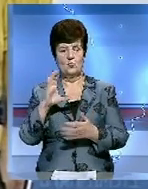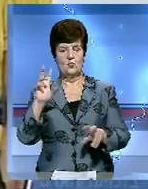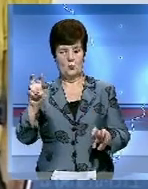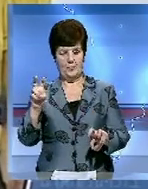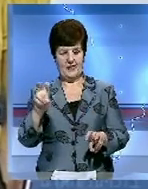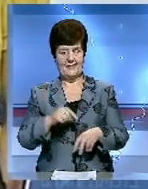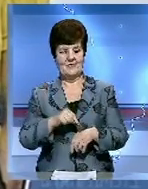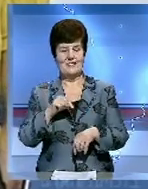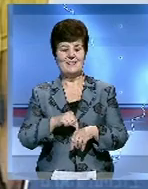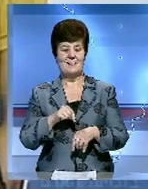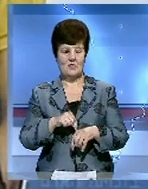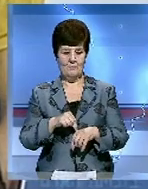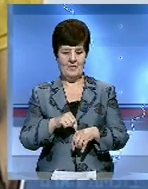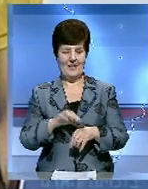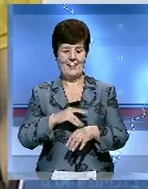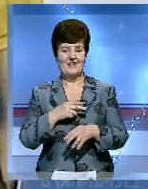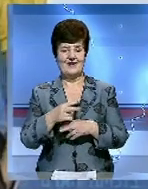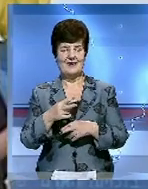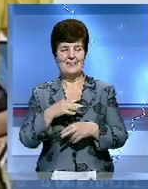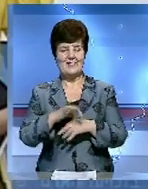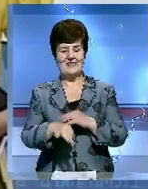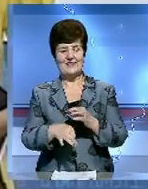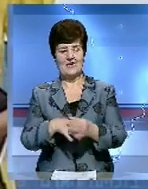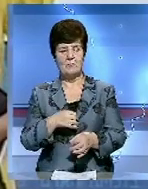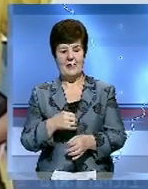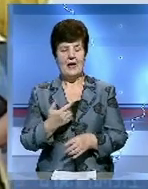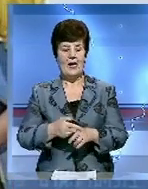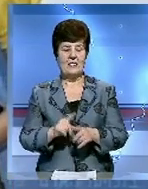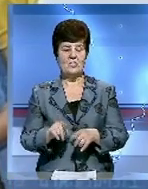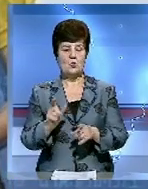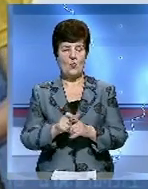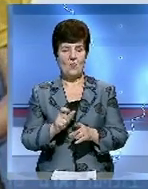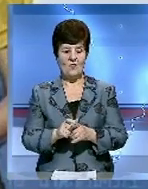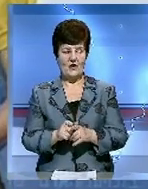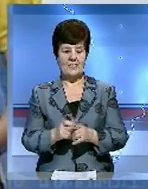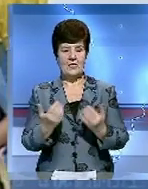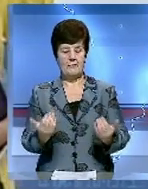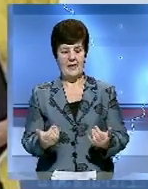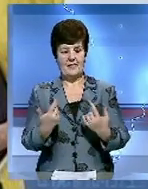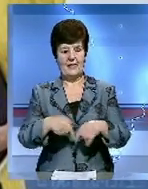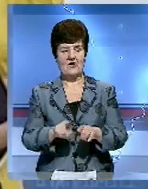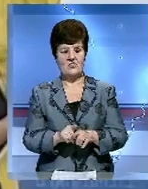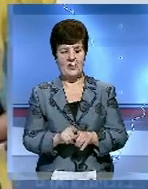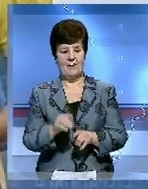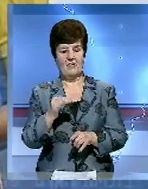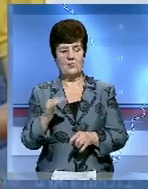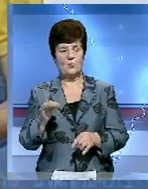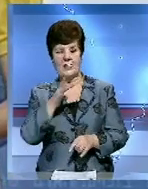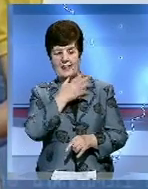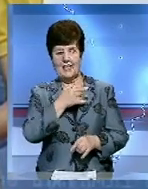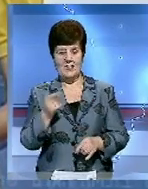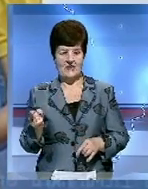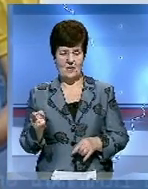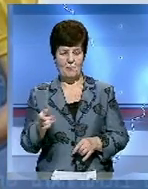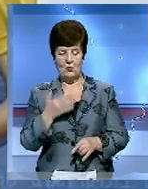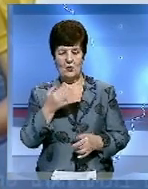al discriminării. De fapt, acest cuvânt, dacă am încercat să-l definim imediat în aceeași fracțiune de timp, nu cred că am identificat un răspuns foarte